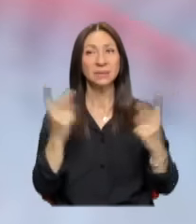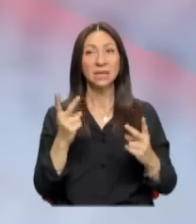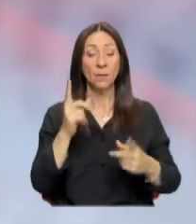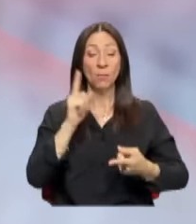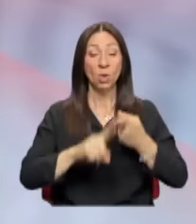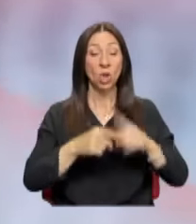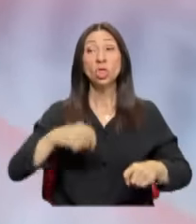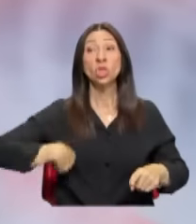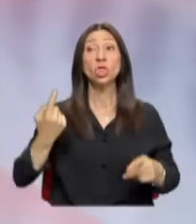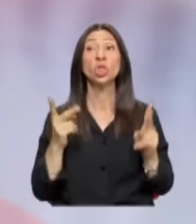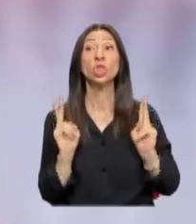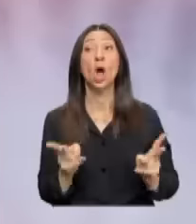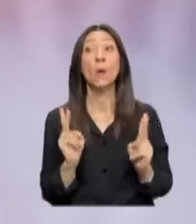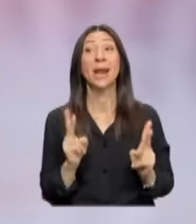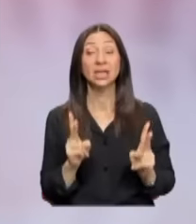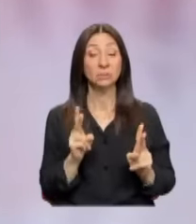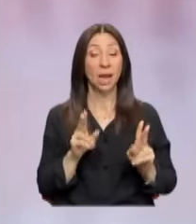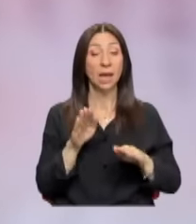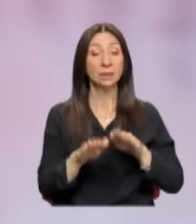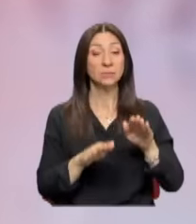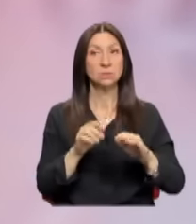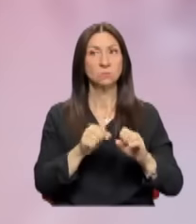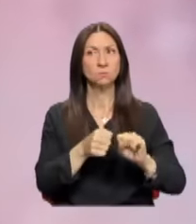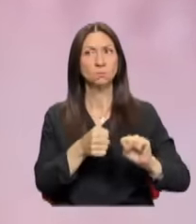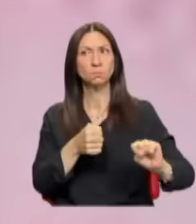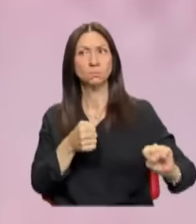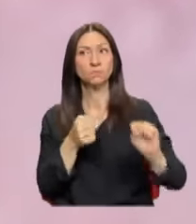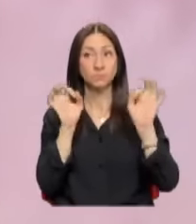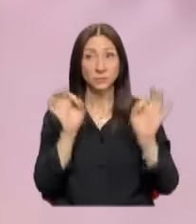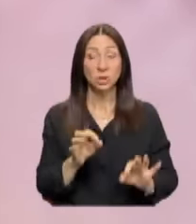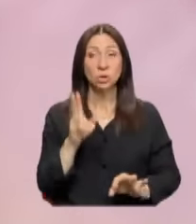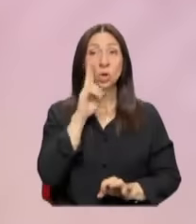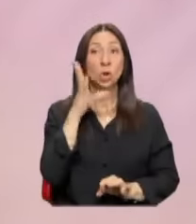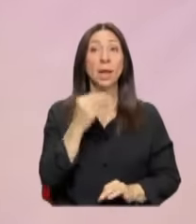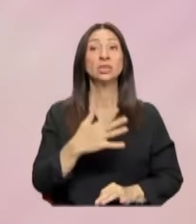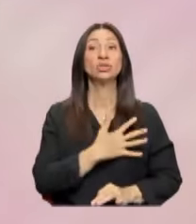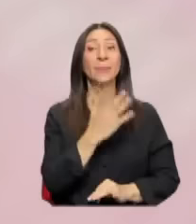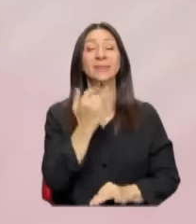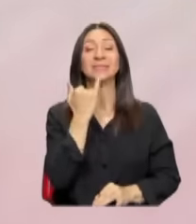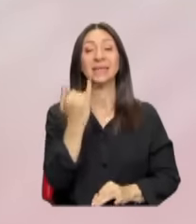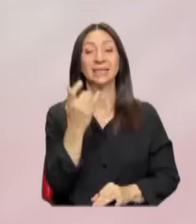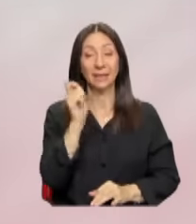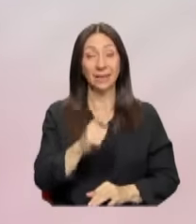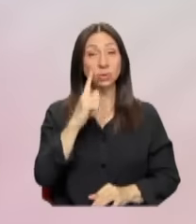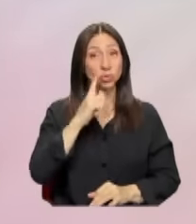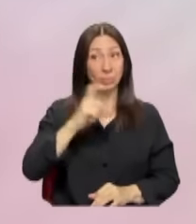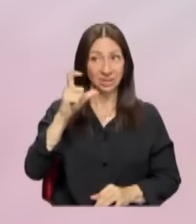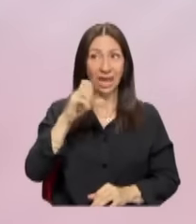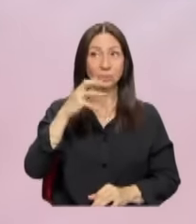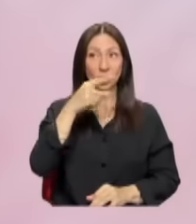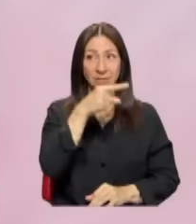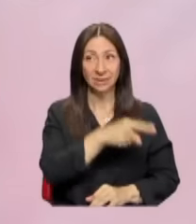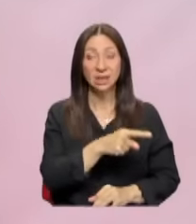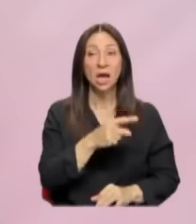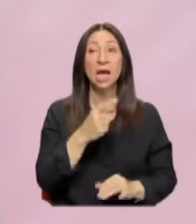Siyasette normalleşme adımları yerini gerginliğe bıraktı. Son olarak CHP'yi ziyaret eden Cumhurbaşkanı